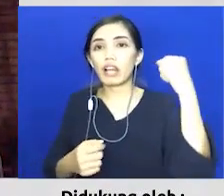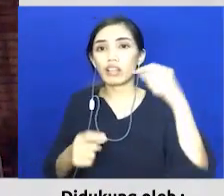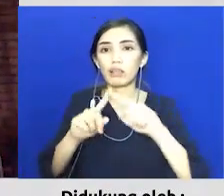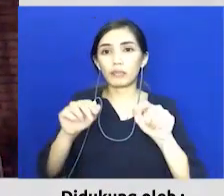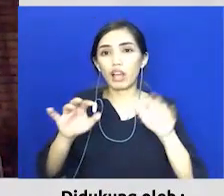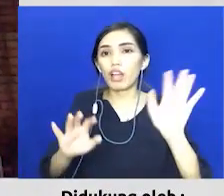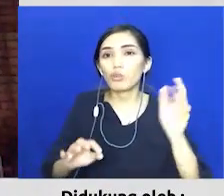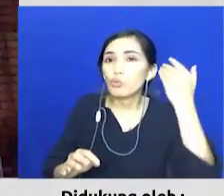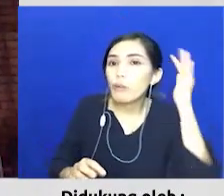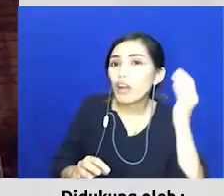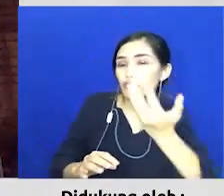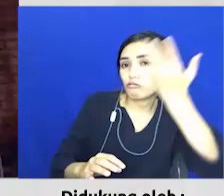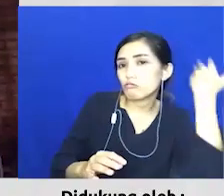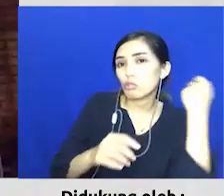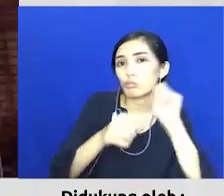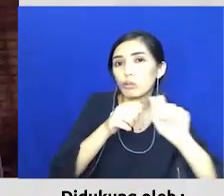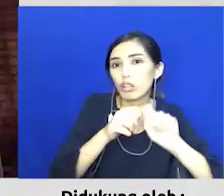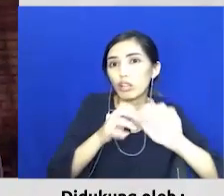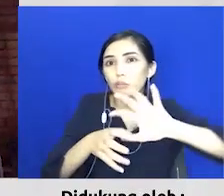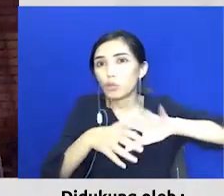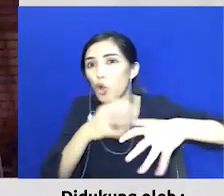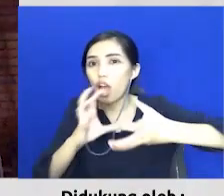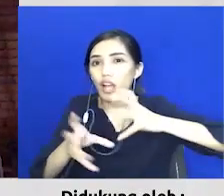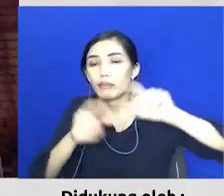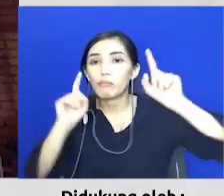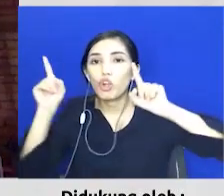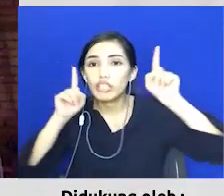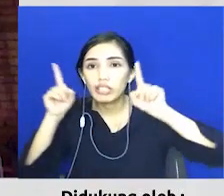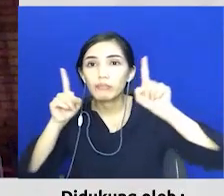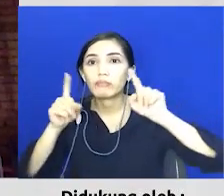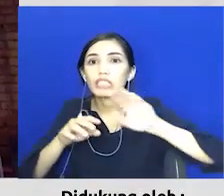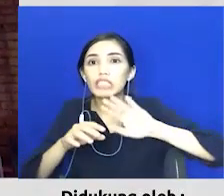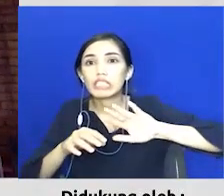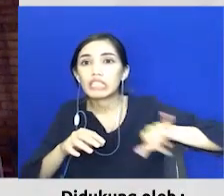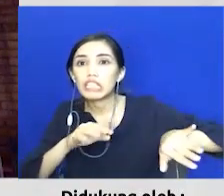tahun 60-an ya Pak. Pervini itu masih cukup aktif tuh Pak, menghasilkan film-film.